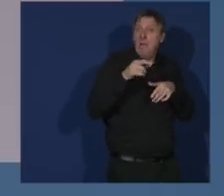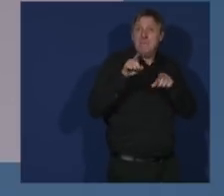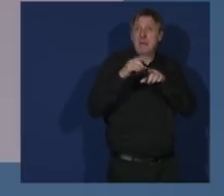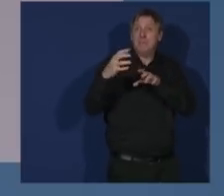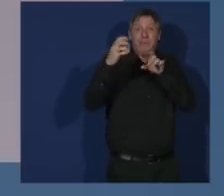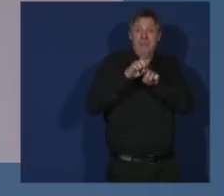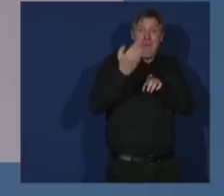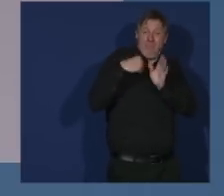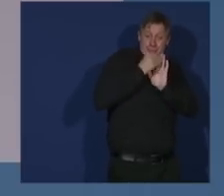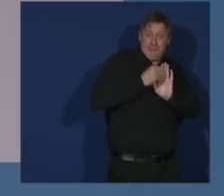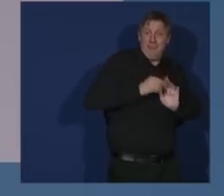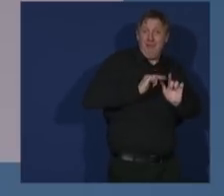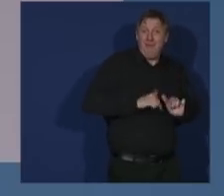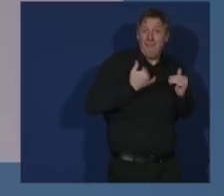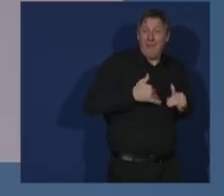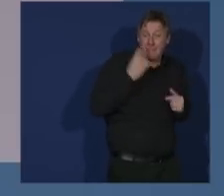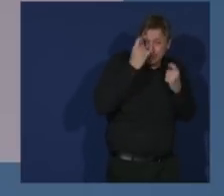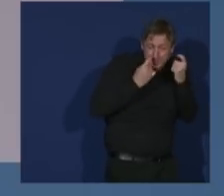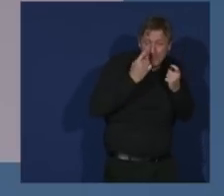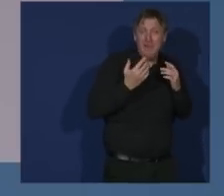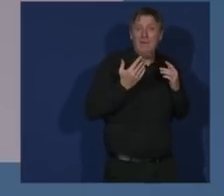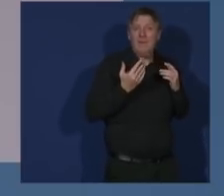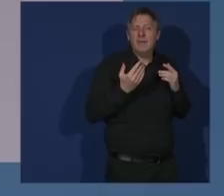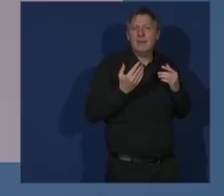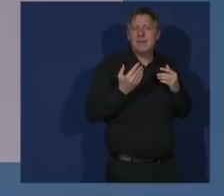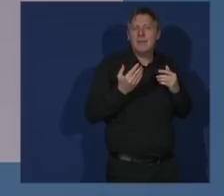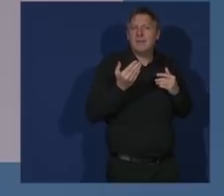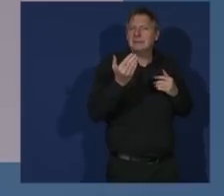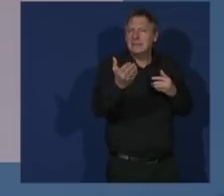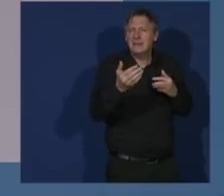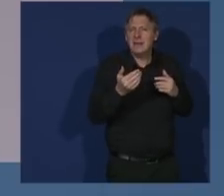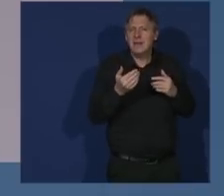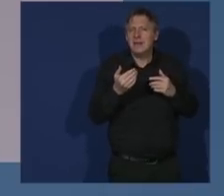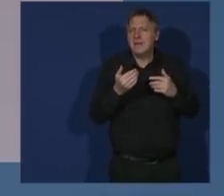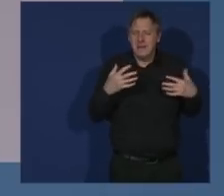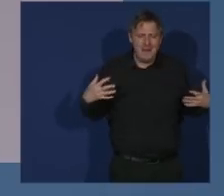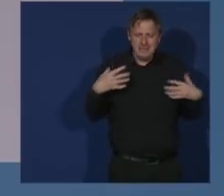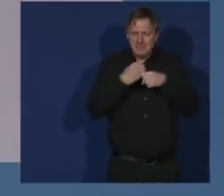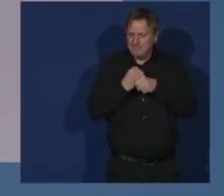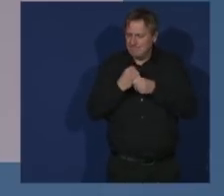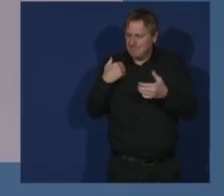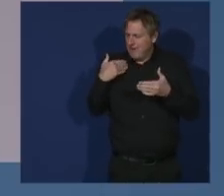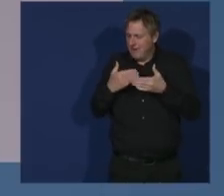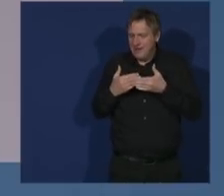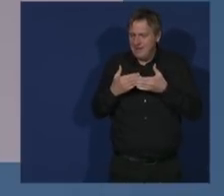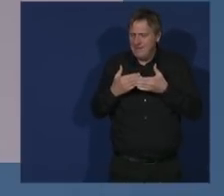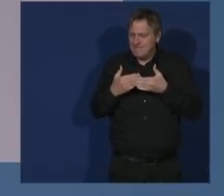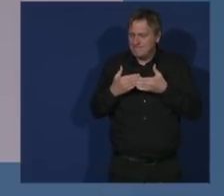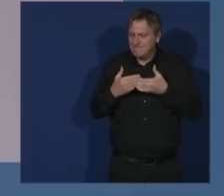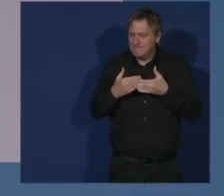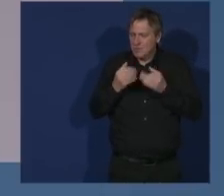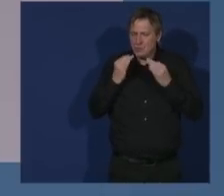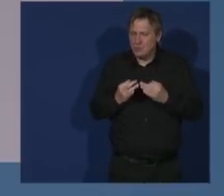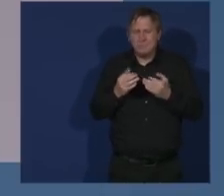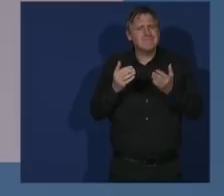tout ceci se résume très simplement par une formule qui n'a pas pris une ride. Les Français